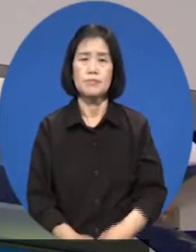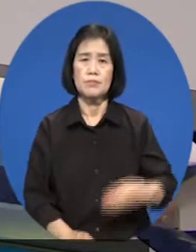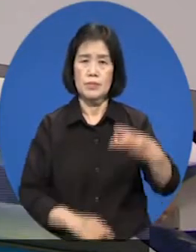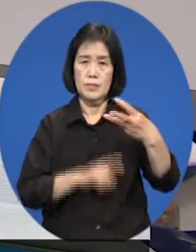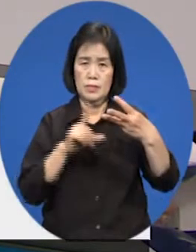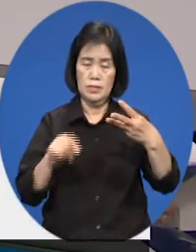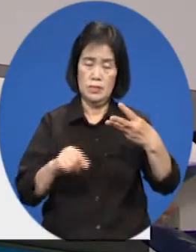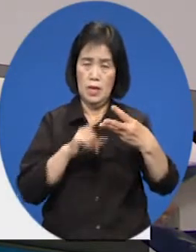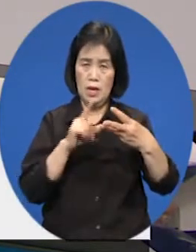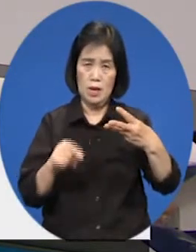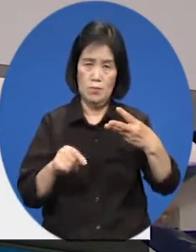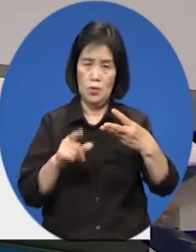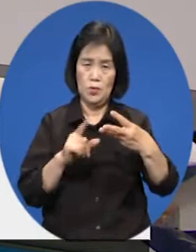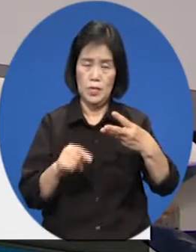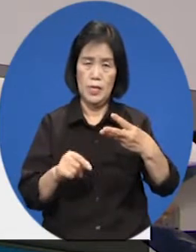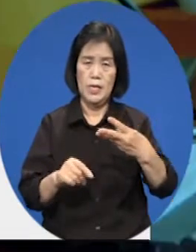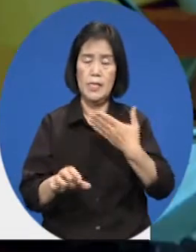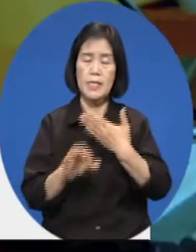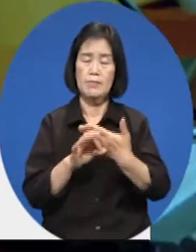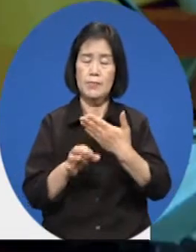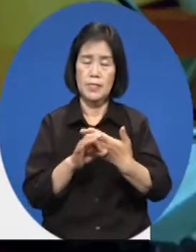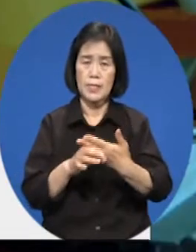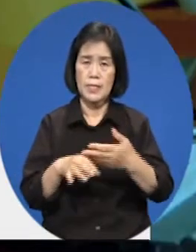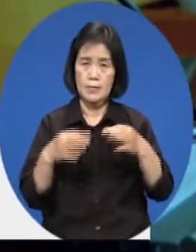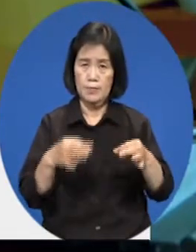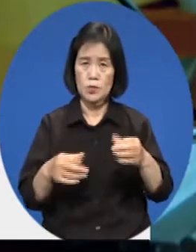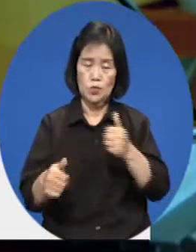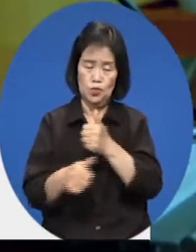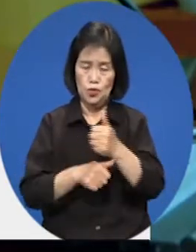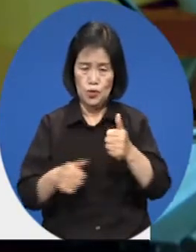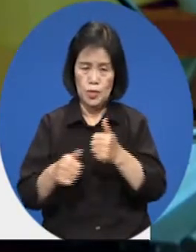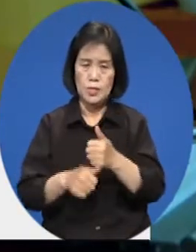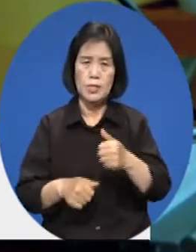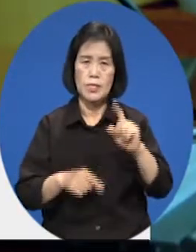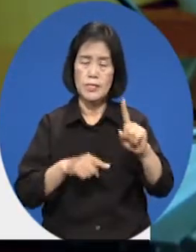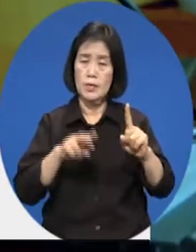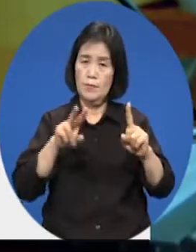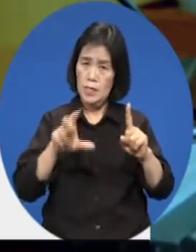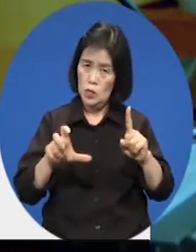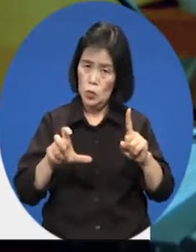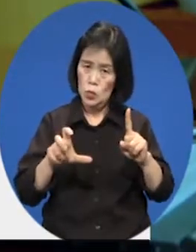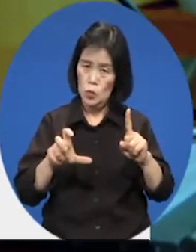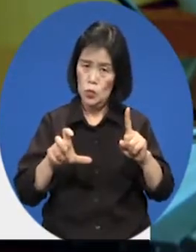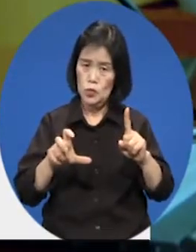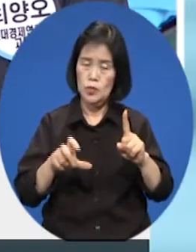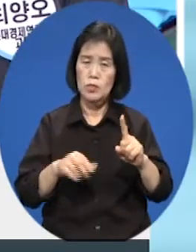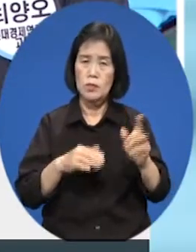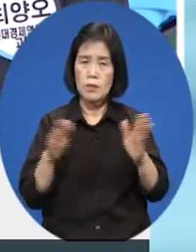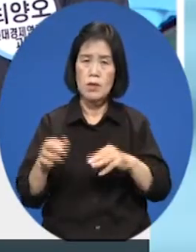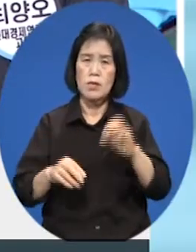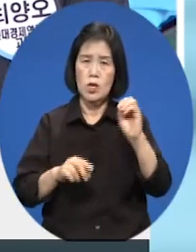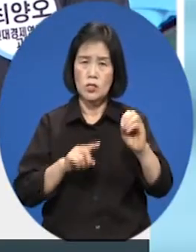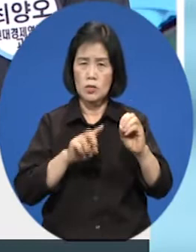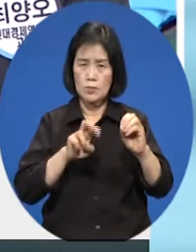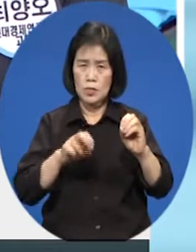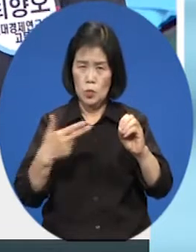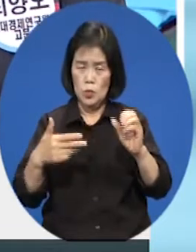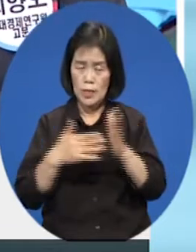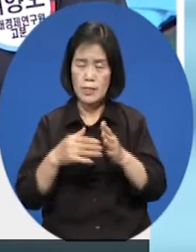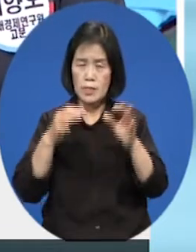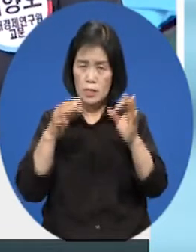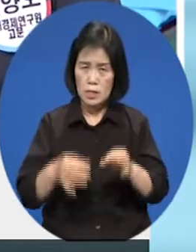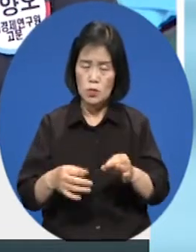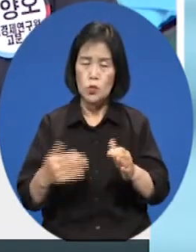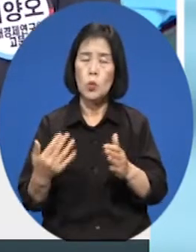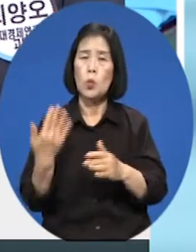달에 임시금통위원회를 해갖고 네. 1.25였던 거를 빅컷을 했죠. 0.5%를 해서 0.75%까지 내리고 그다음에 5월